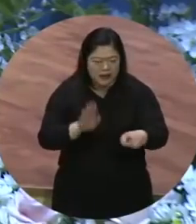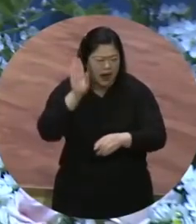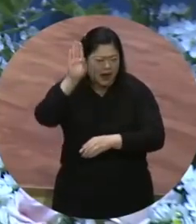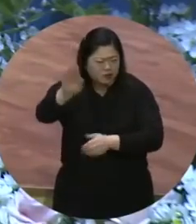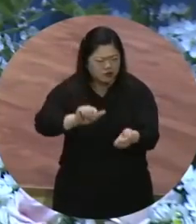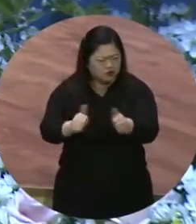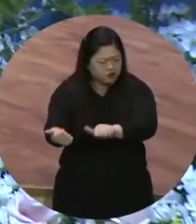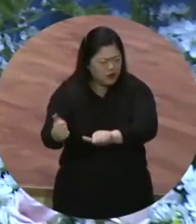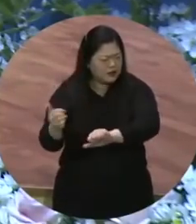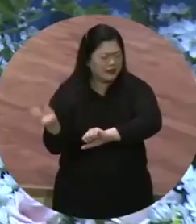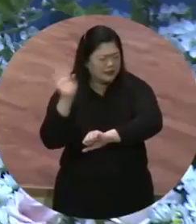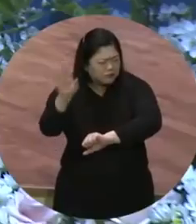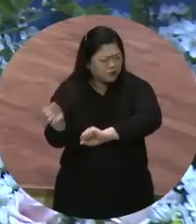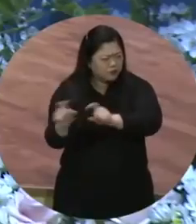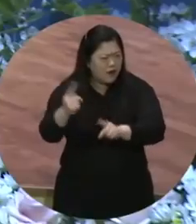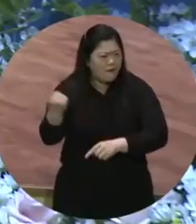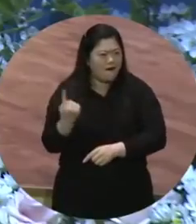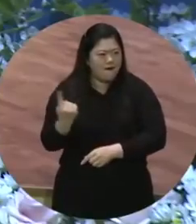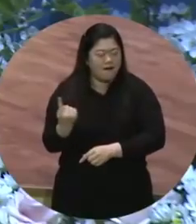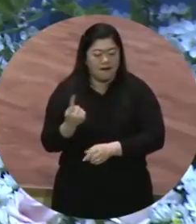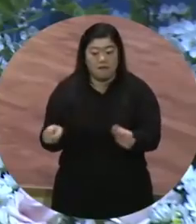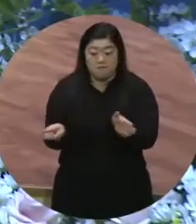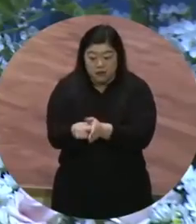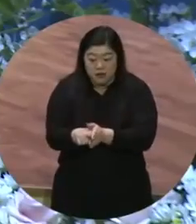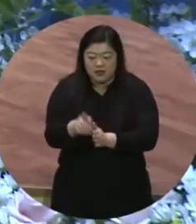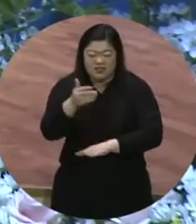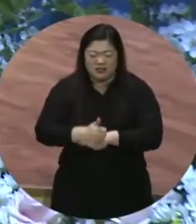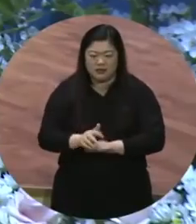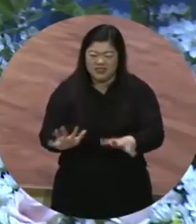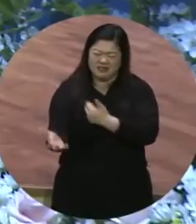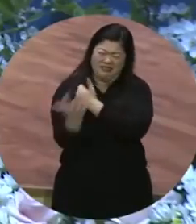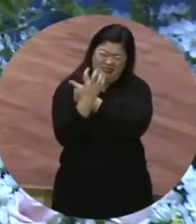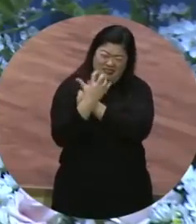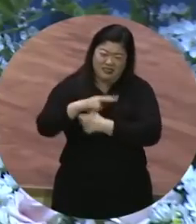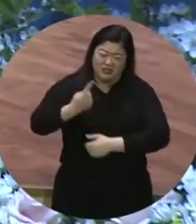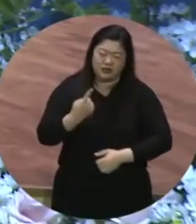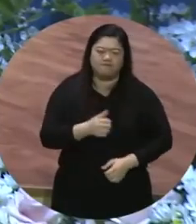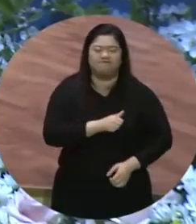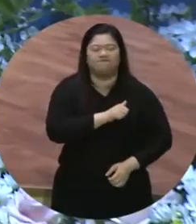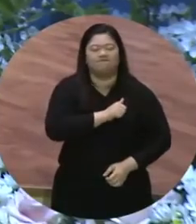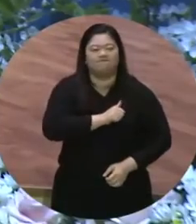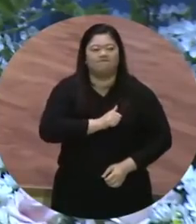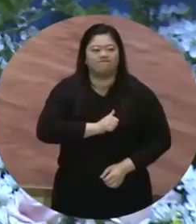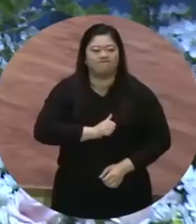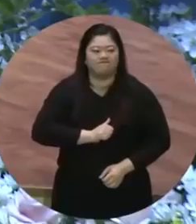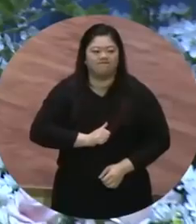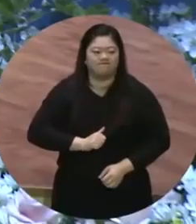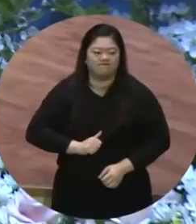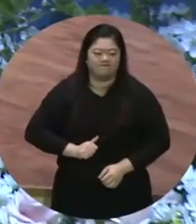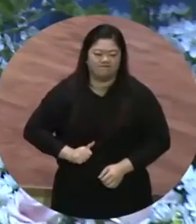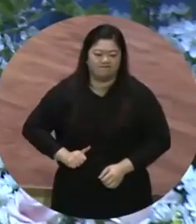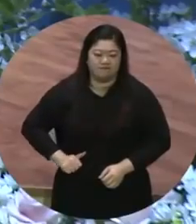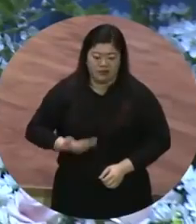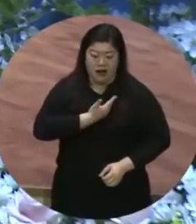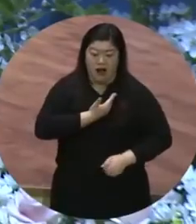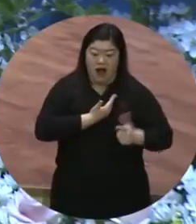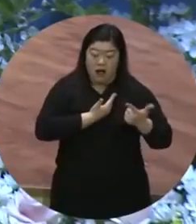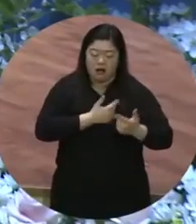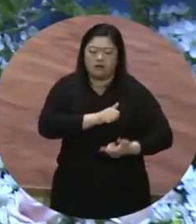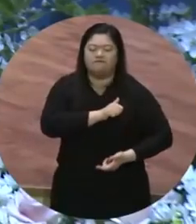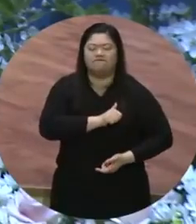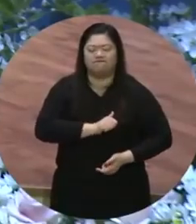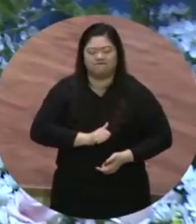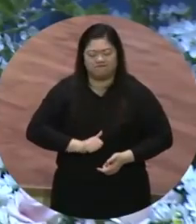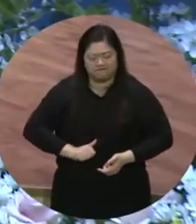때문에 영생하기 때문에 육신적인 거 그 100년도 못 사는 거 이거 버릴 수 있다. 이거 버리면